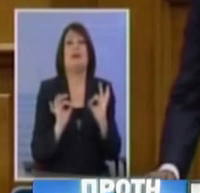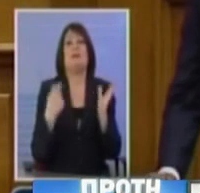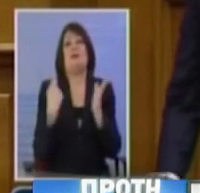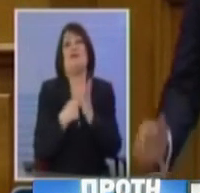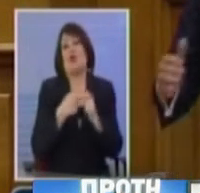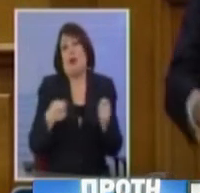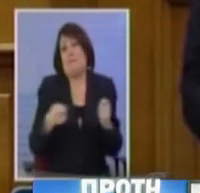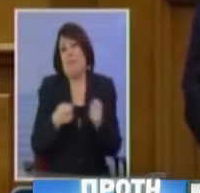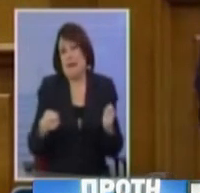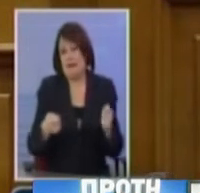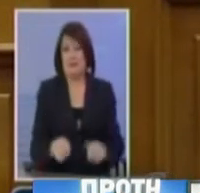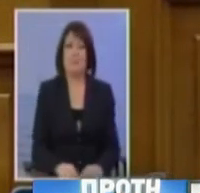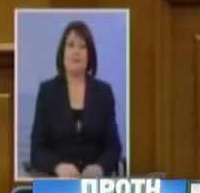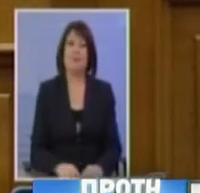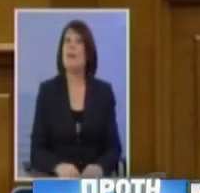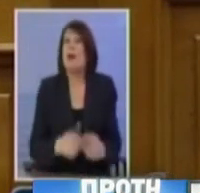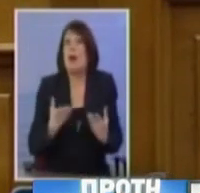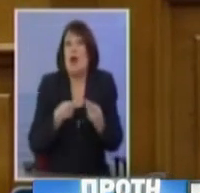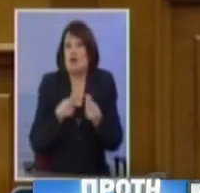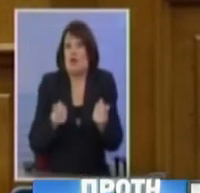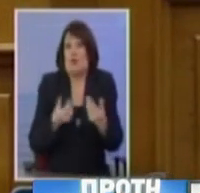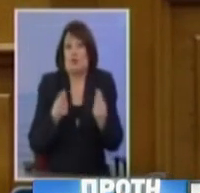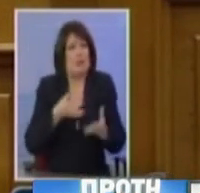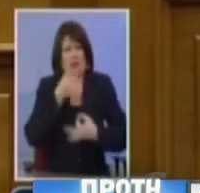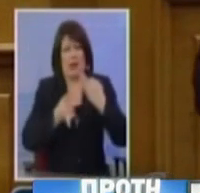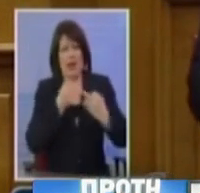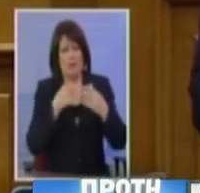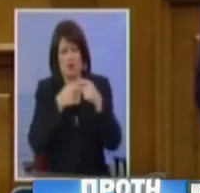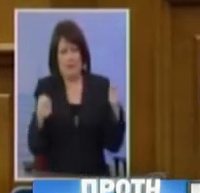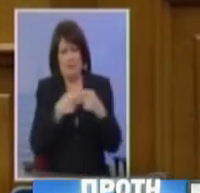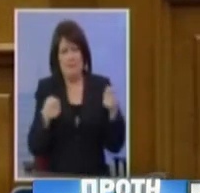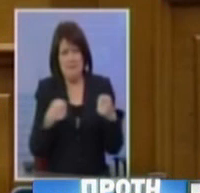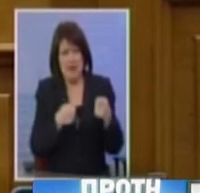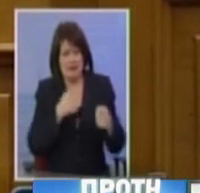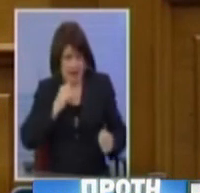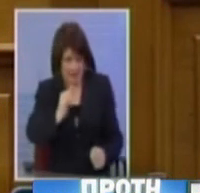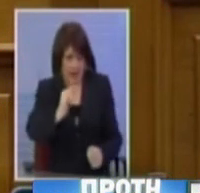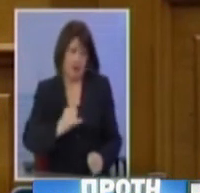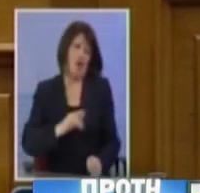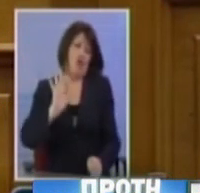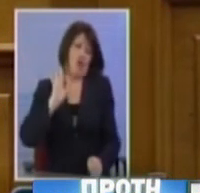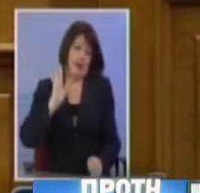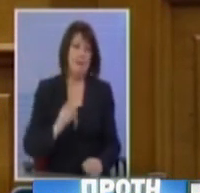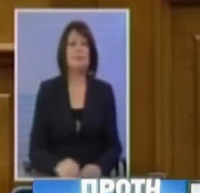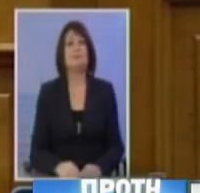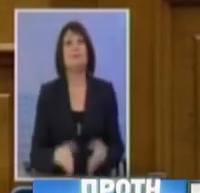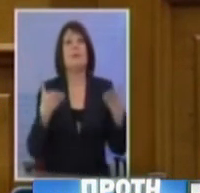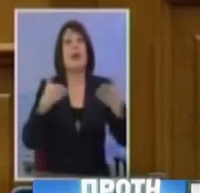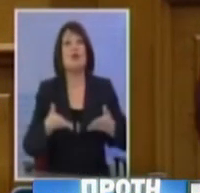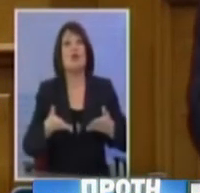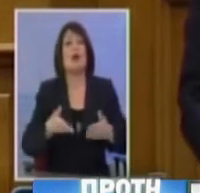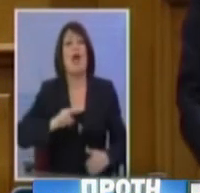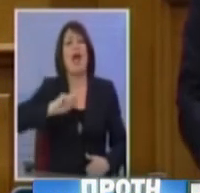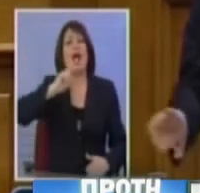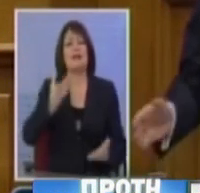μέτρα. Με κανένα τρόπο όμως δεν ισχυριζόμαστε ότι αυτά τα μέτρα θα ισχύουν εσάι. Έρχομαι τώρα όμως στην